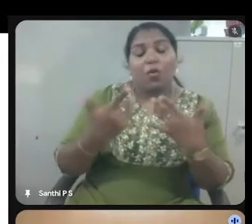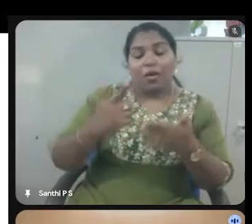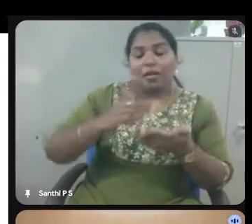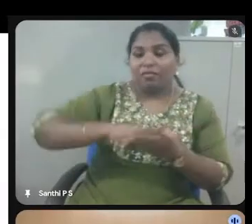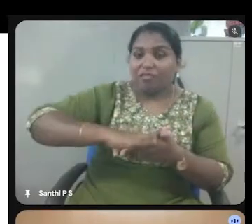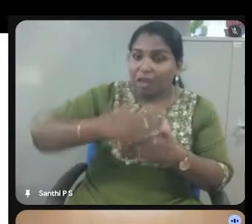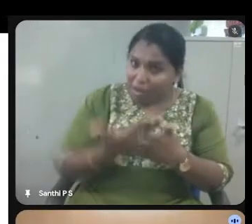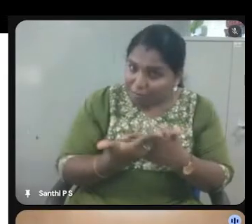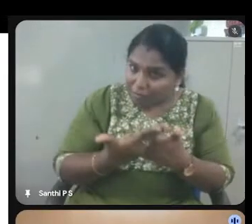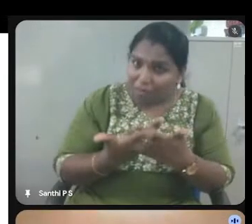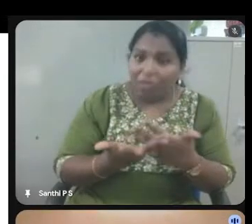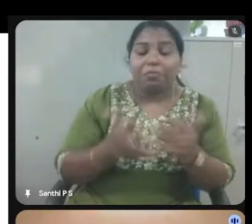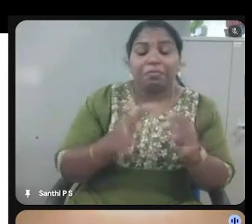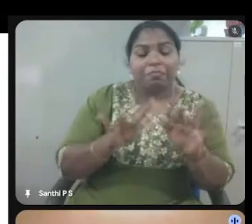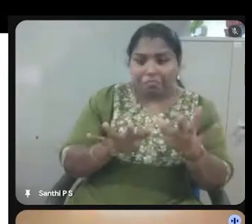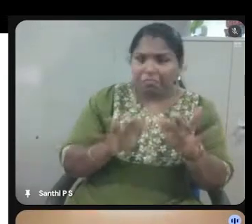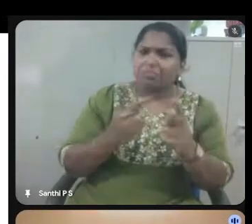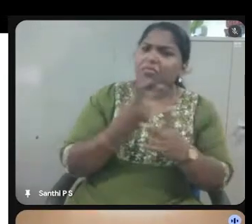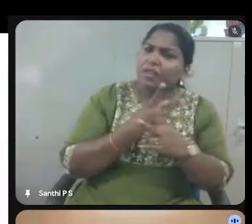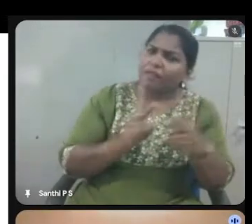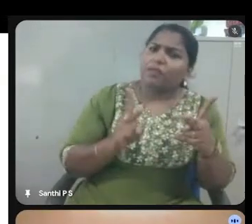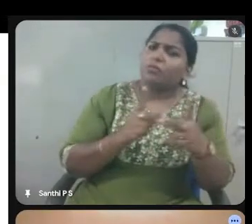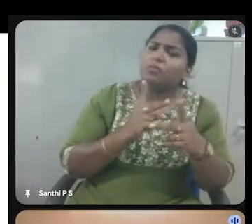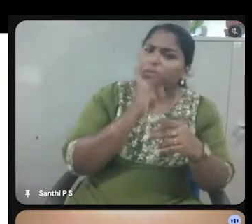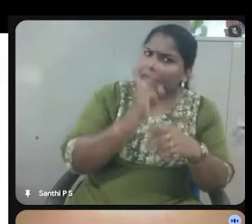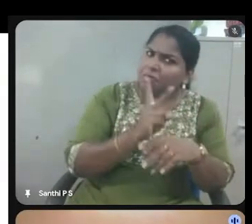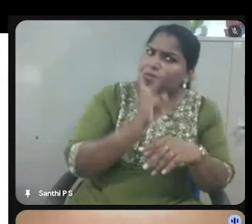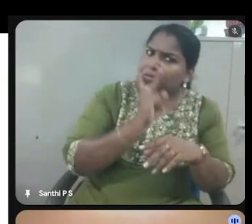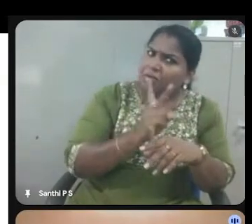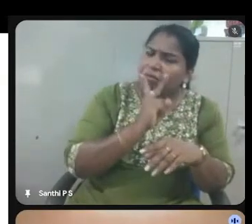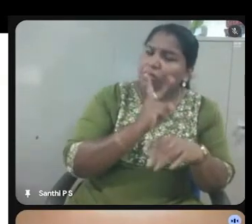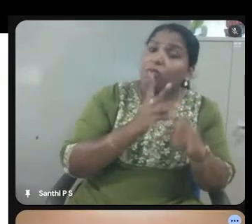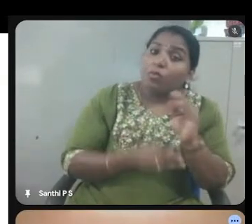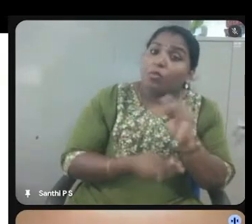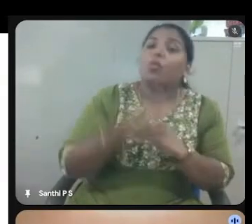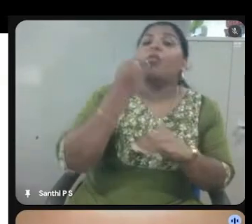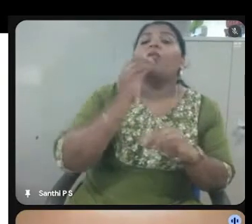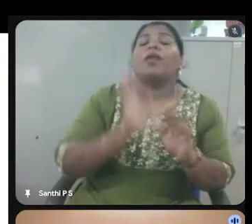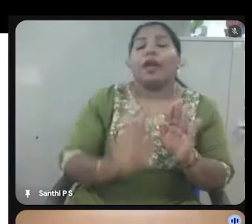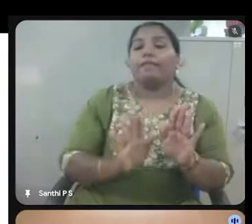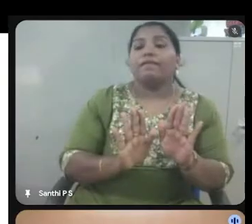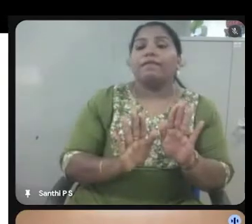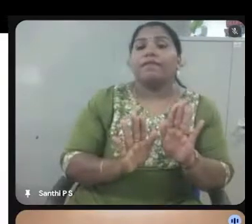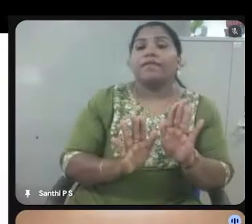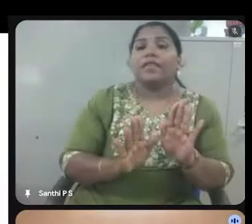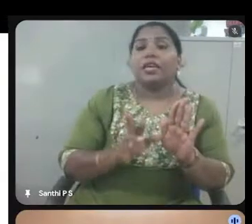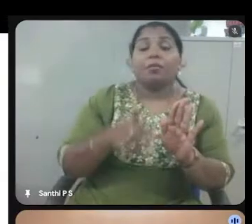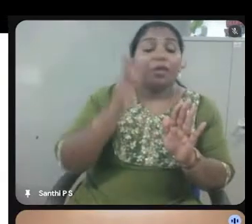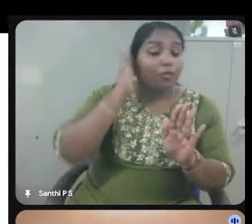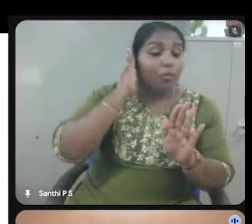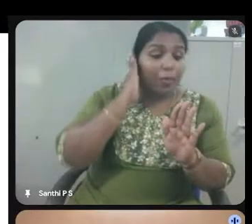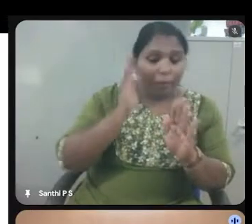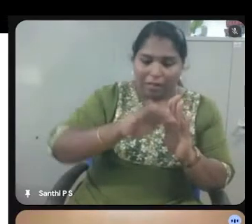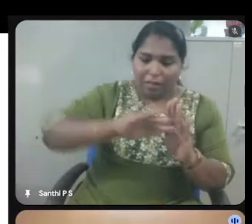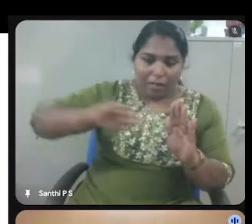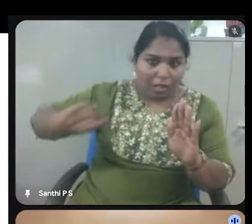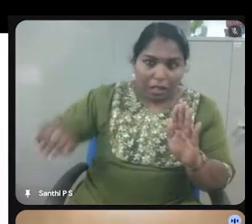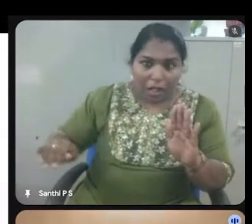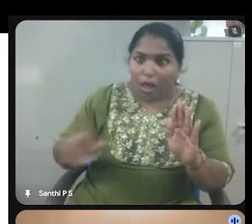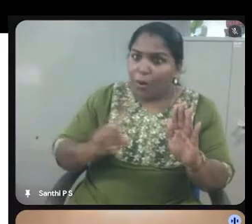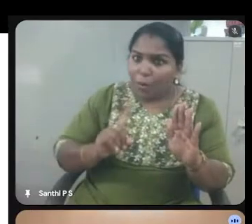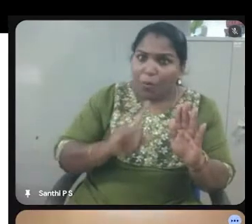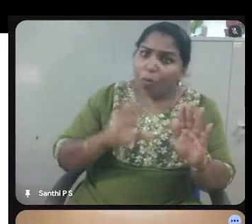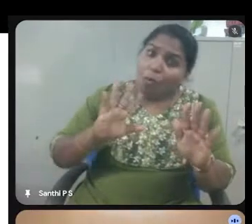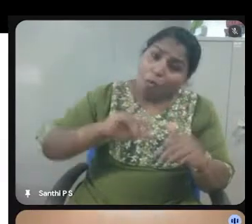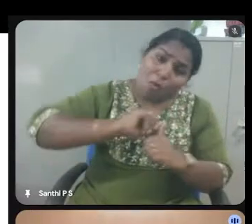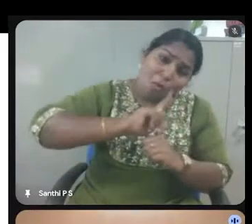എക്സസീവായിട്ട് കുട്ടി TV-യോ അല്ലെങ്കിൽ കമ്പ്യൂട്ടറോ ഒക്കെ യൂസ് ചെയ്യുന്നുണ്ടാവാം. അപ്പം അതാണ് എല്ലാവരും അറിഞ്ഞിരിക്കേണ്ട ഒരു കാര്യം. ഫോൺ